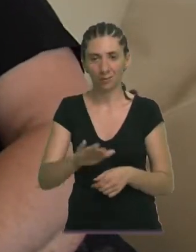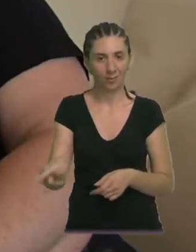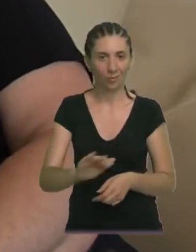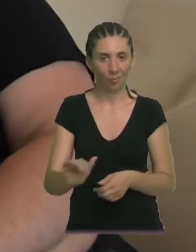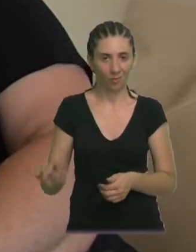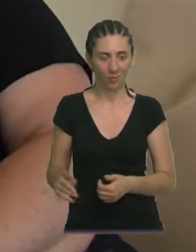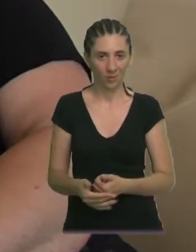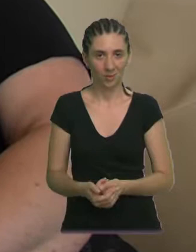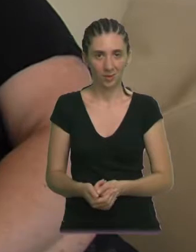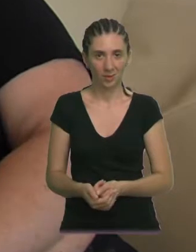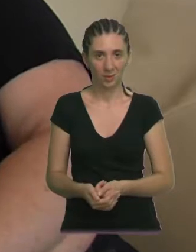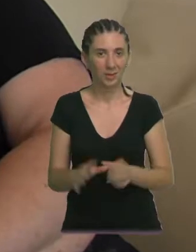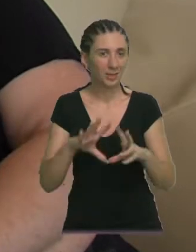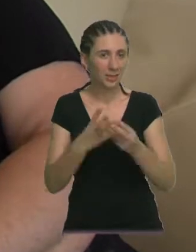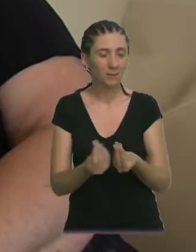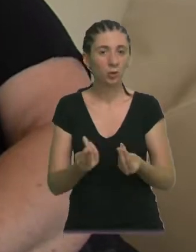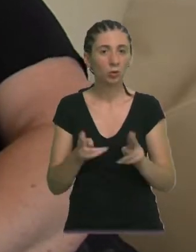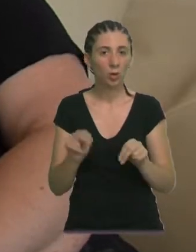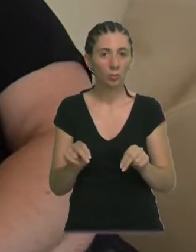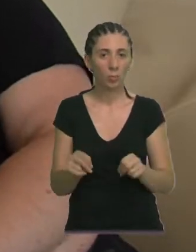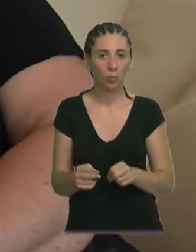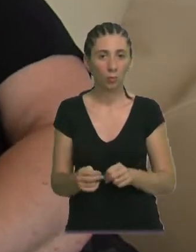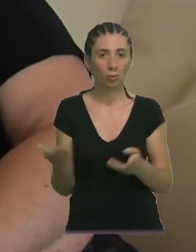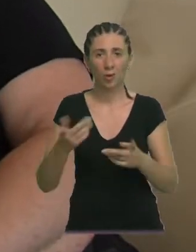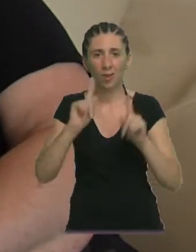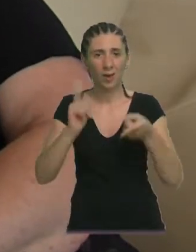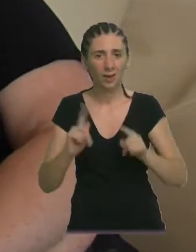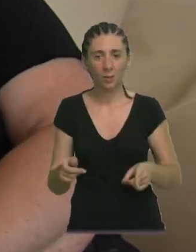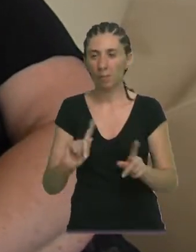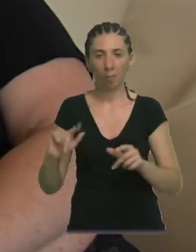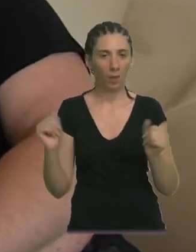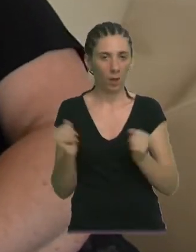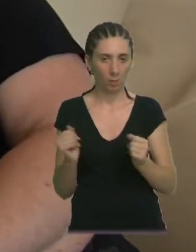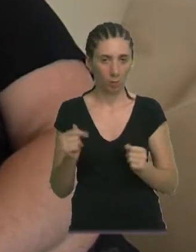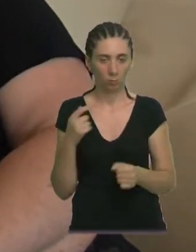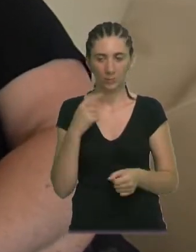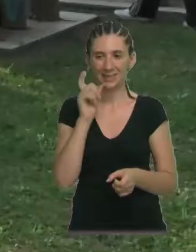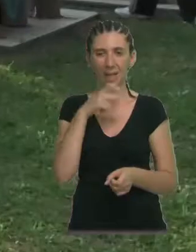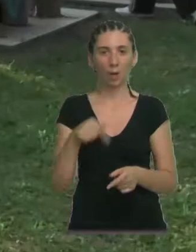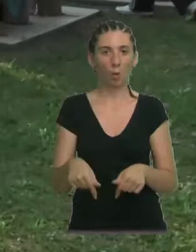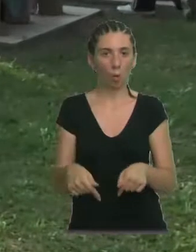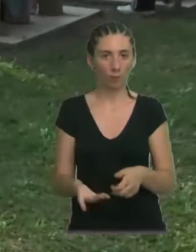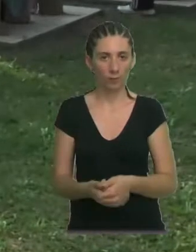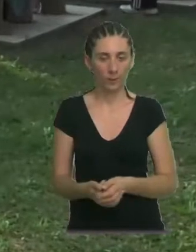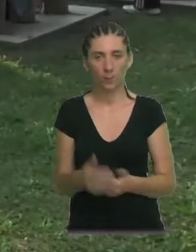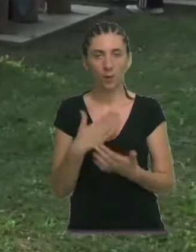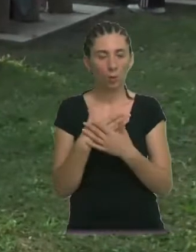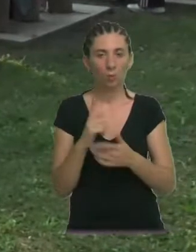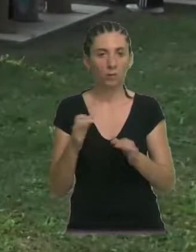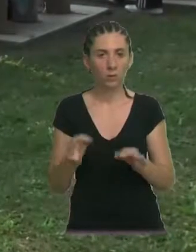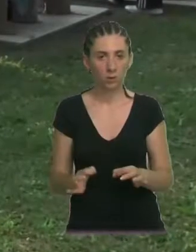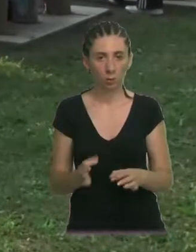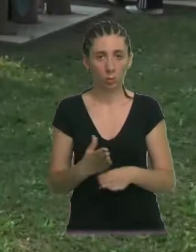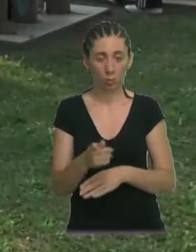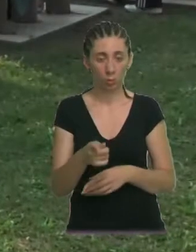Oni, ono, sve što može, ono, kad grmi, kaže ne boj se, pa tu je striko. A ljubav i